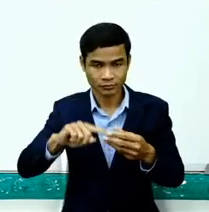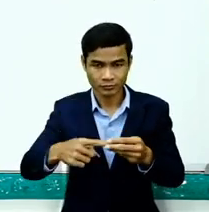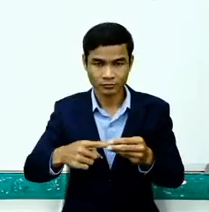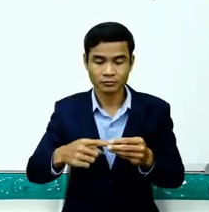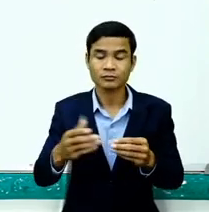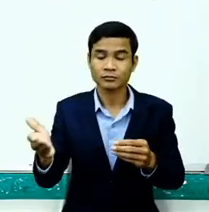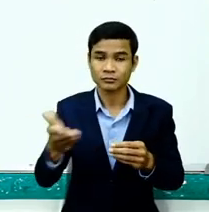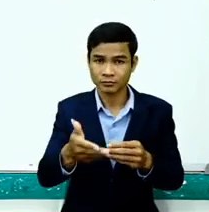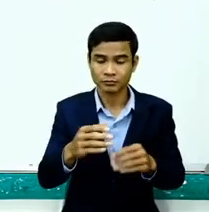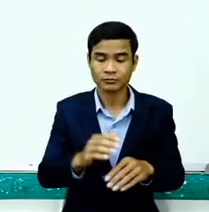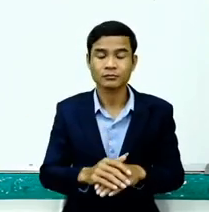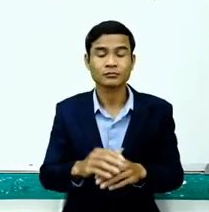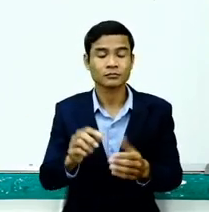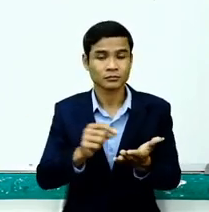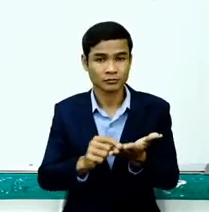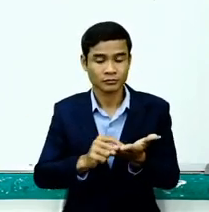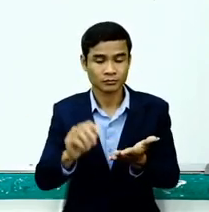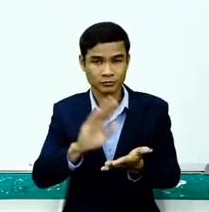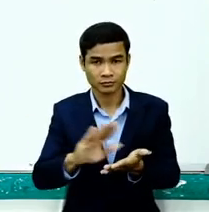lup bah kon mau